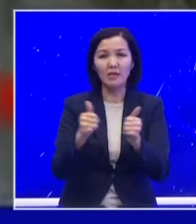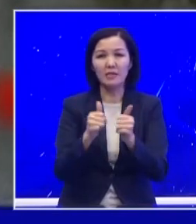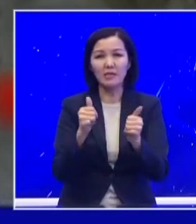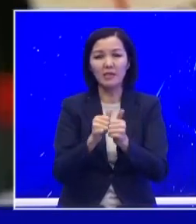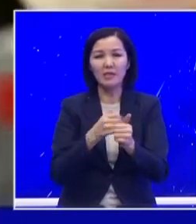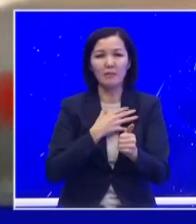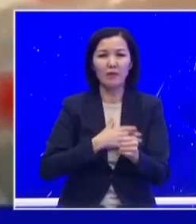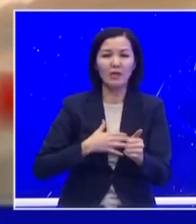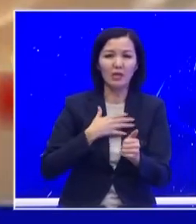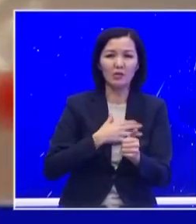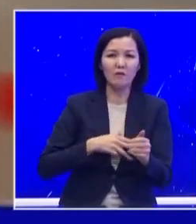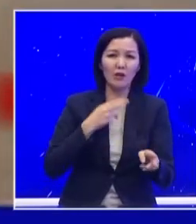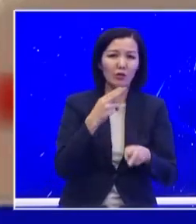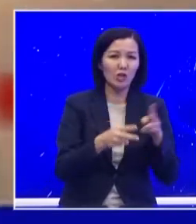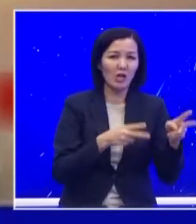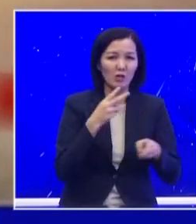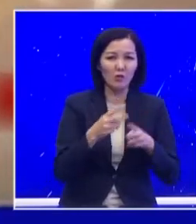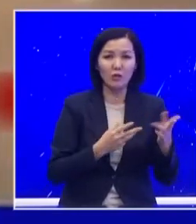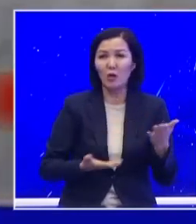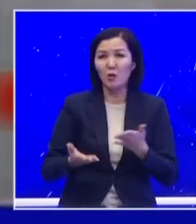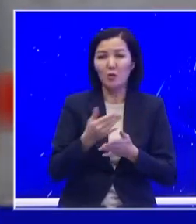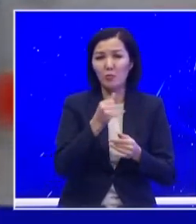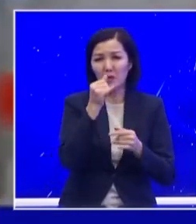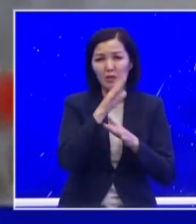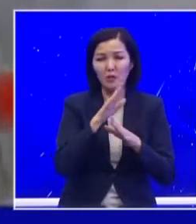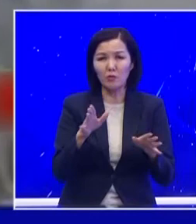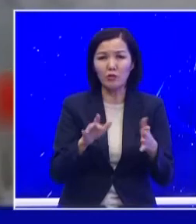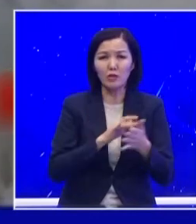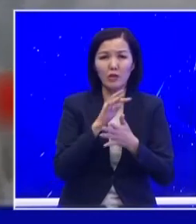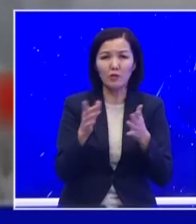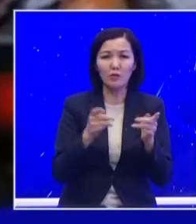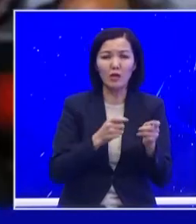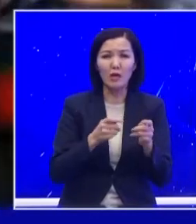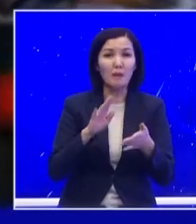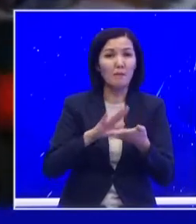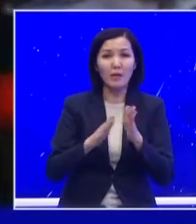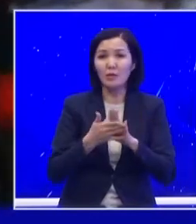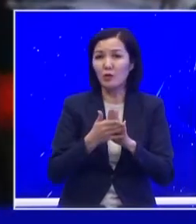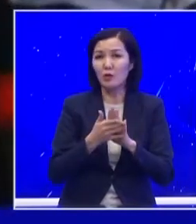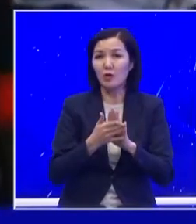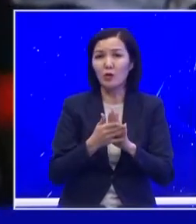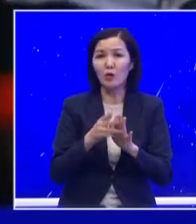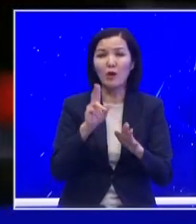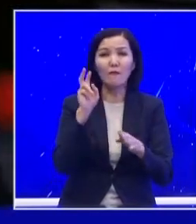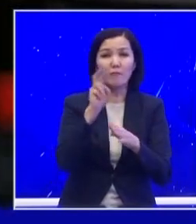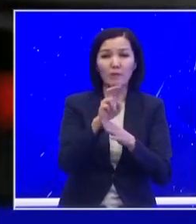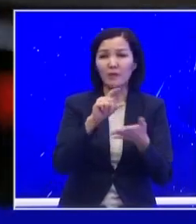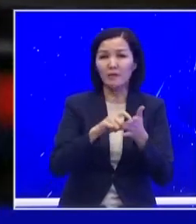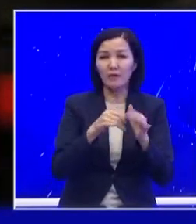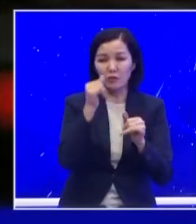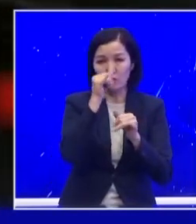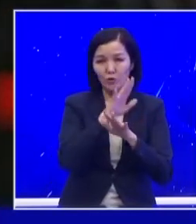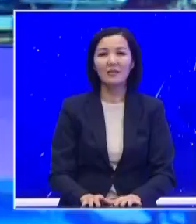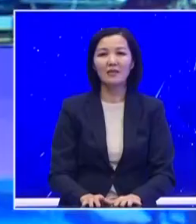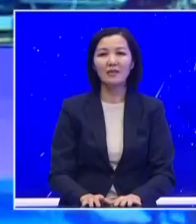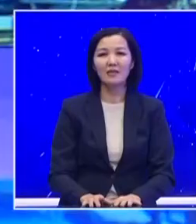безвыходном положении. Сама хозяйка убирать не торопится, а городские службы без ее согласия попасть в квартиру не могут.